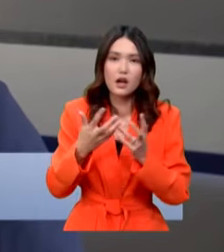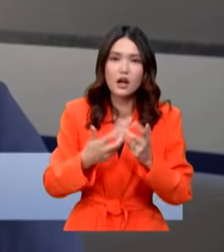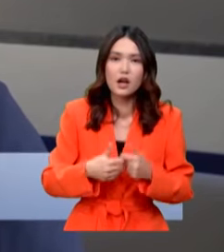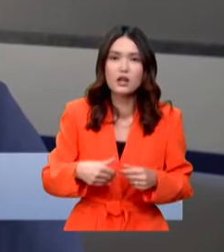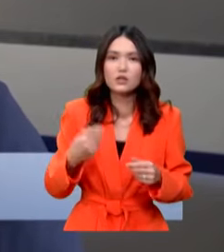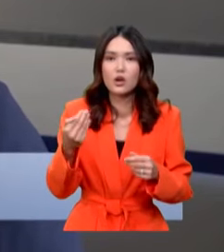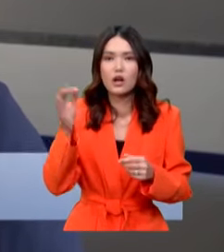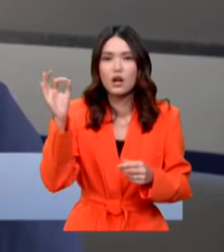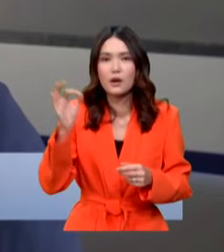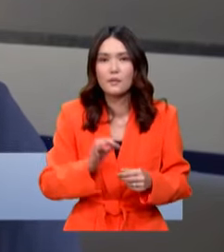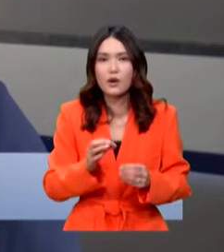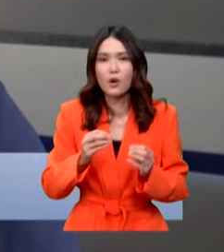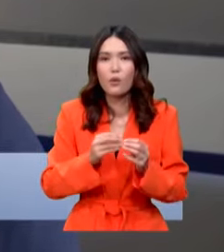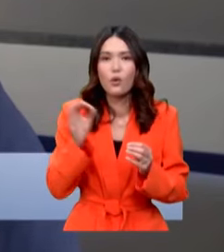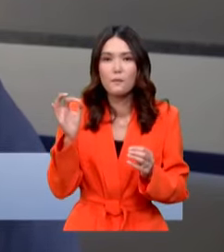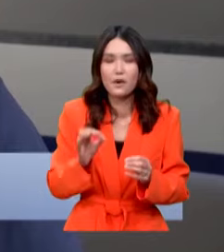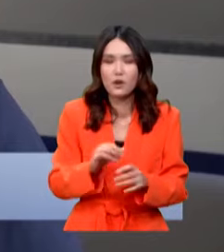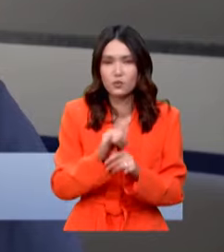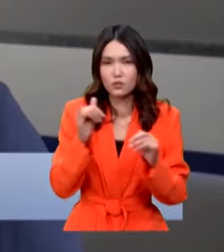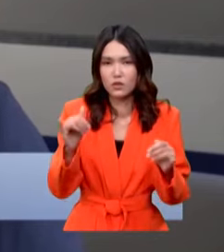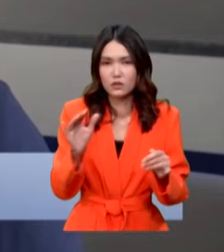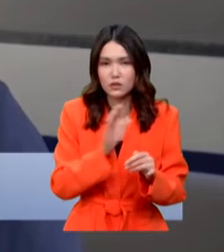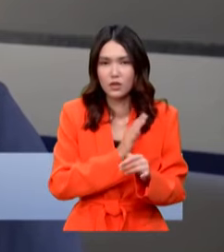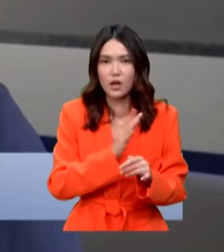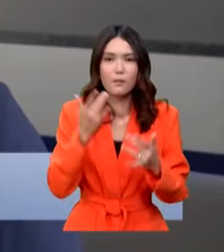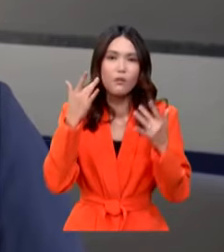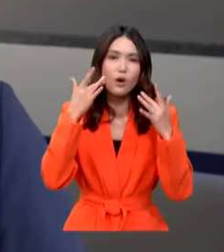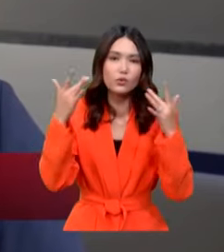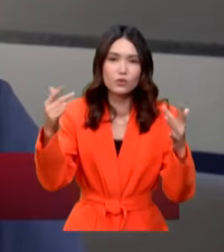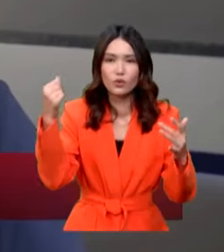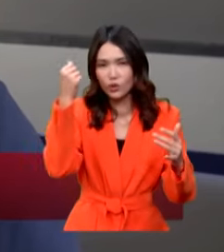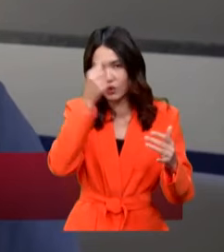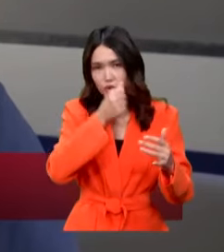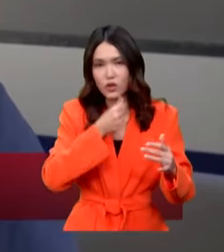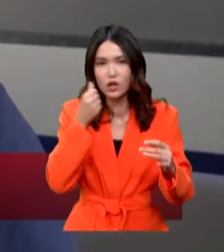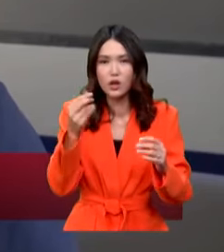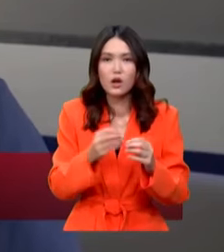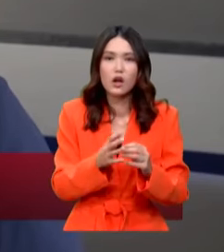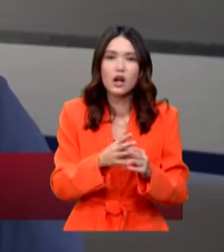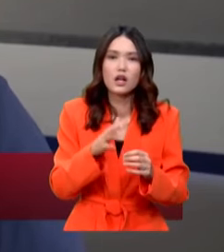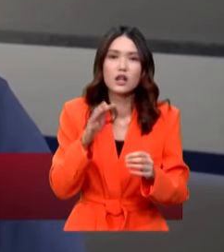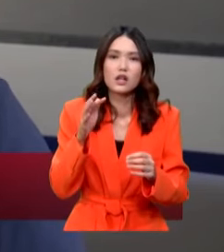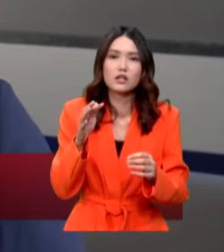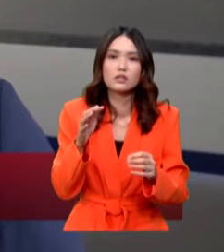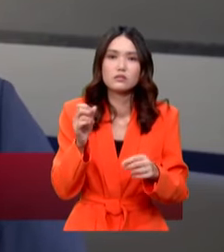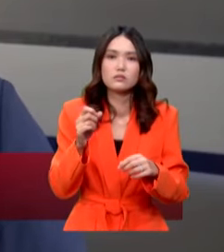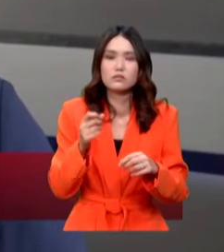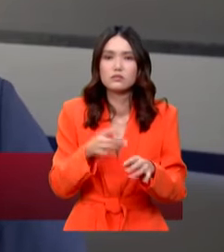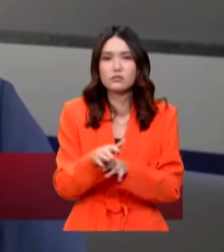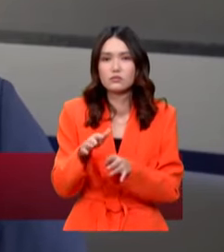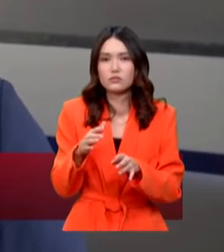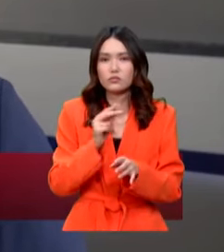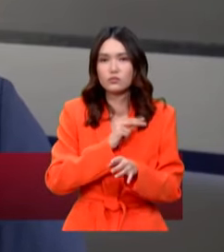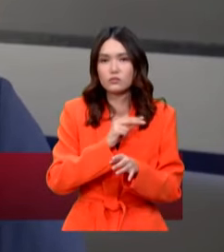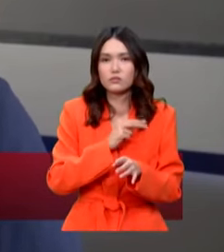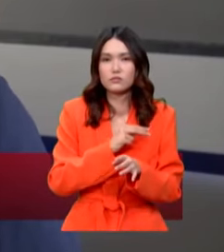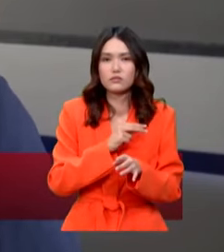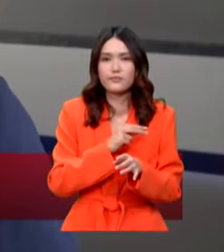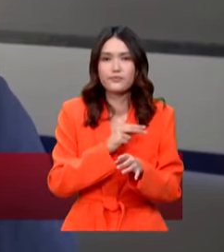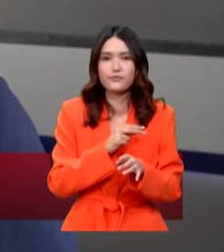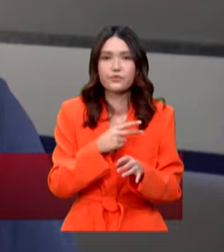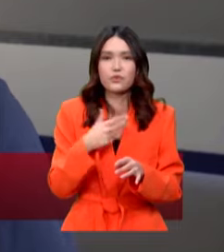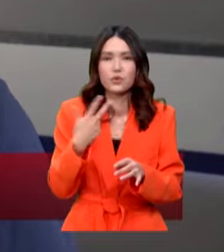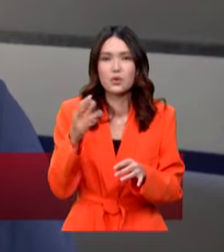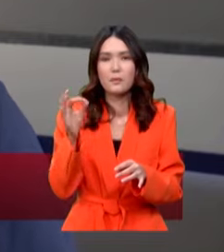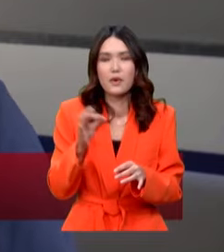ғана көтерілді мына құны. Соңғы жылдары бұл 15 теңге деген ол мына енді